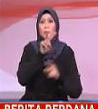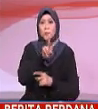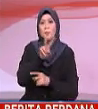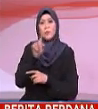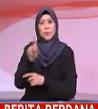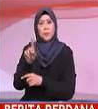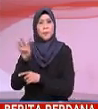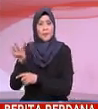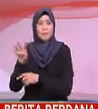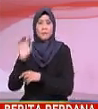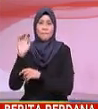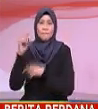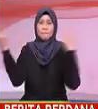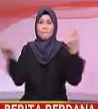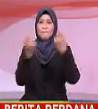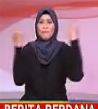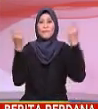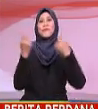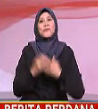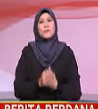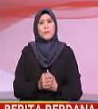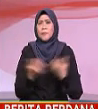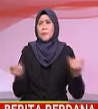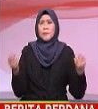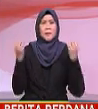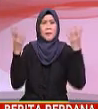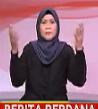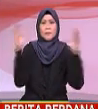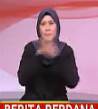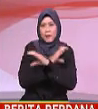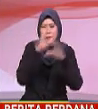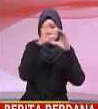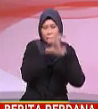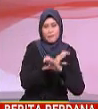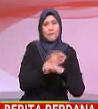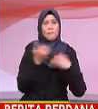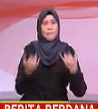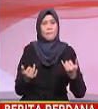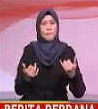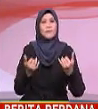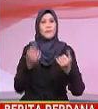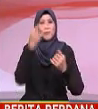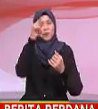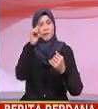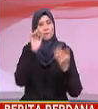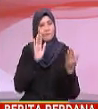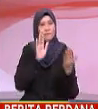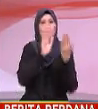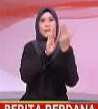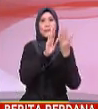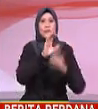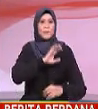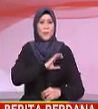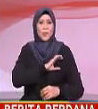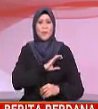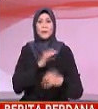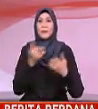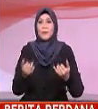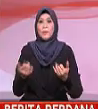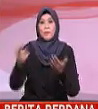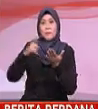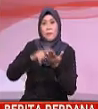Demi kesejahteraan Malaysia, pelbagai cabaran telah ditempuhi pasukan keselamatan itu. Wartawan Ravin Sanmugam